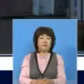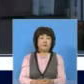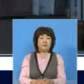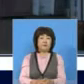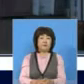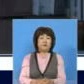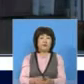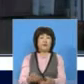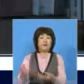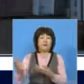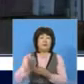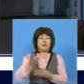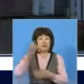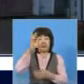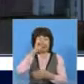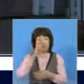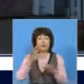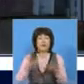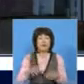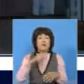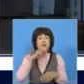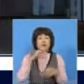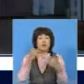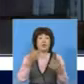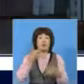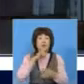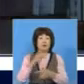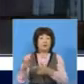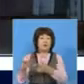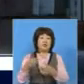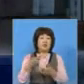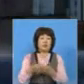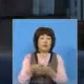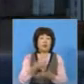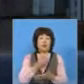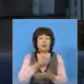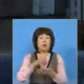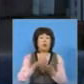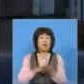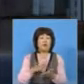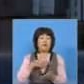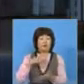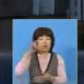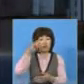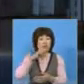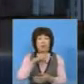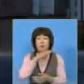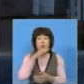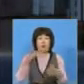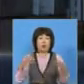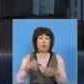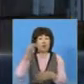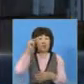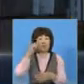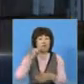Как известно, в послании главы государства особое внимание уделяется экономике и вопросам привлечения инвестиций. Хочу отметить, что в нашей стране работает много компаний из Китая. Ряд из